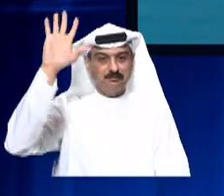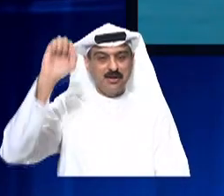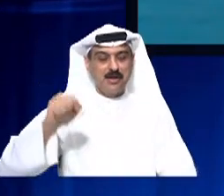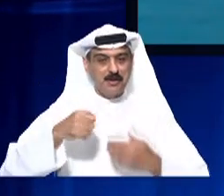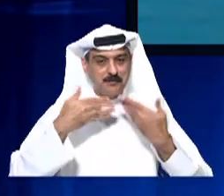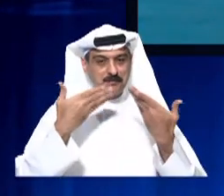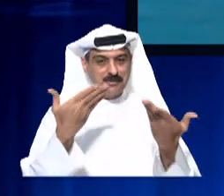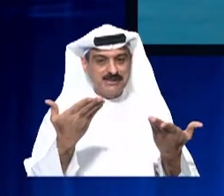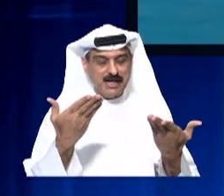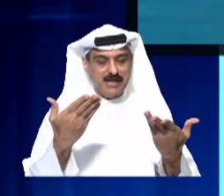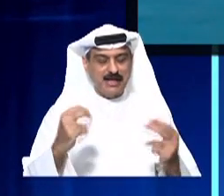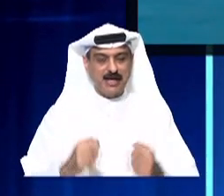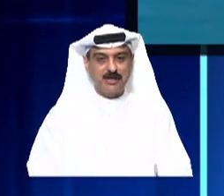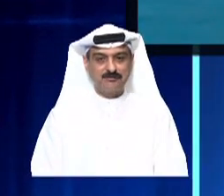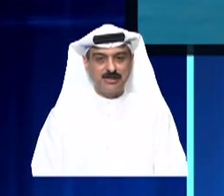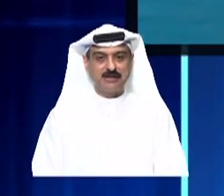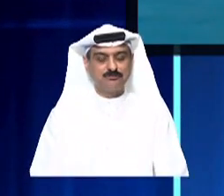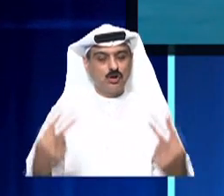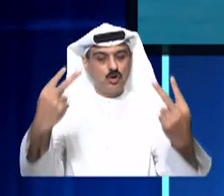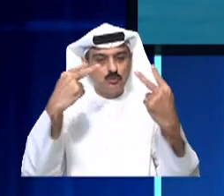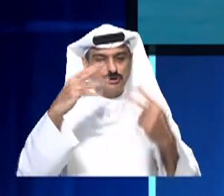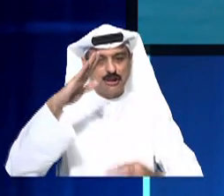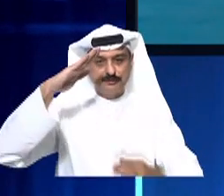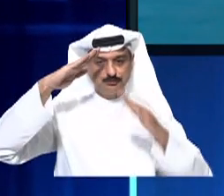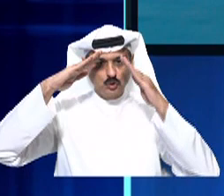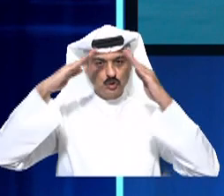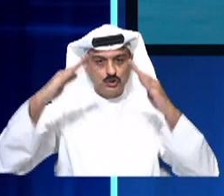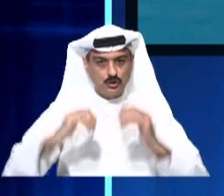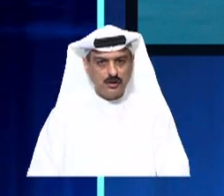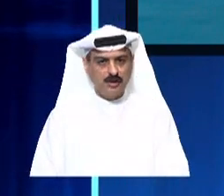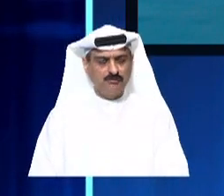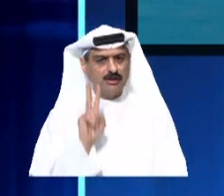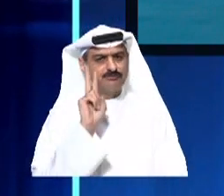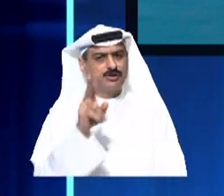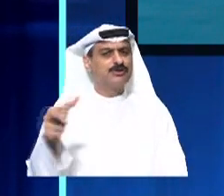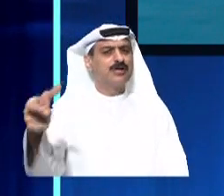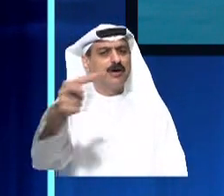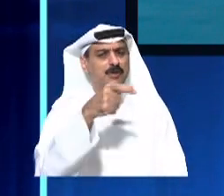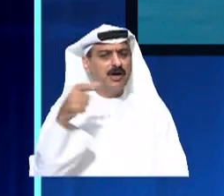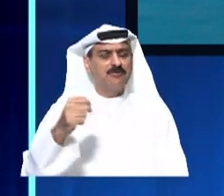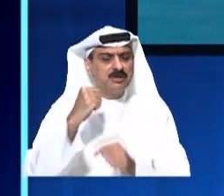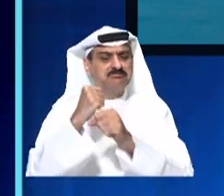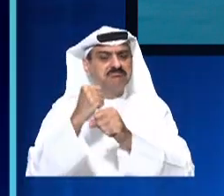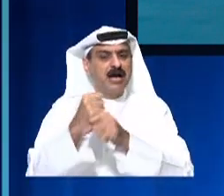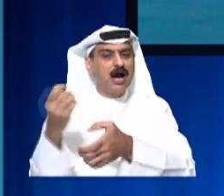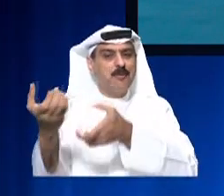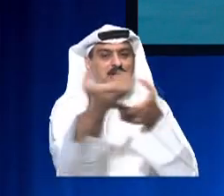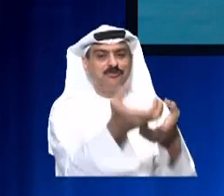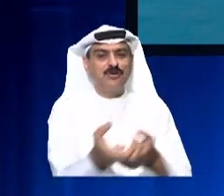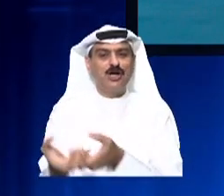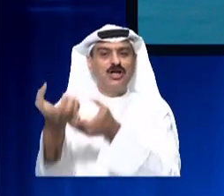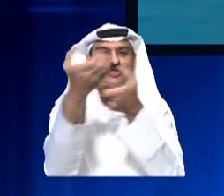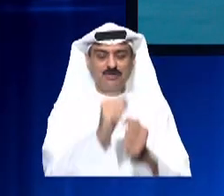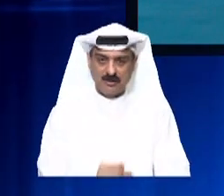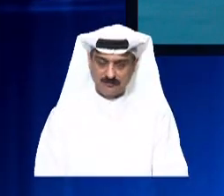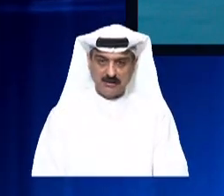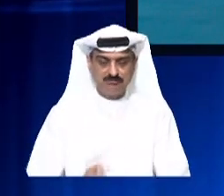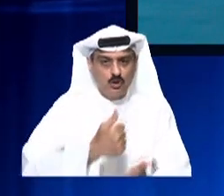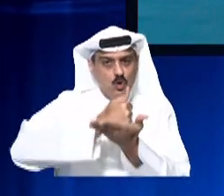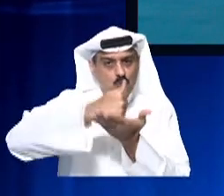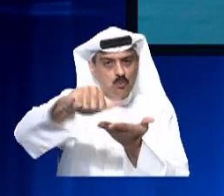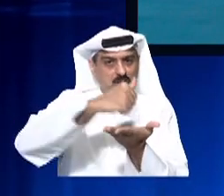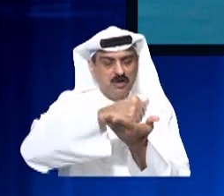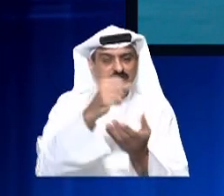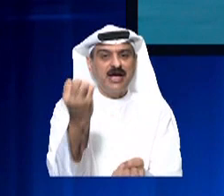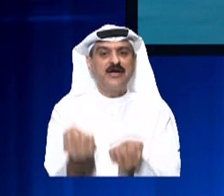جميع المشاهدين، وفي البداية أشكركم على متابعة الجهود التي تقوم فيها قوة الإطفاء العام في مكافحتها